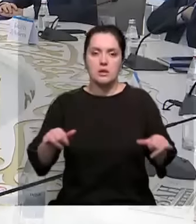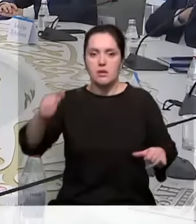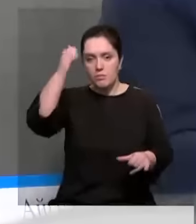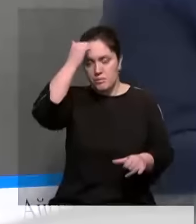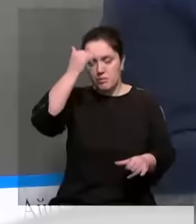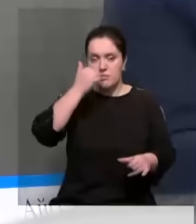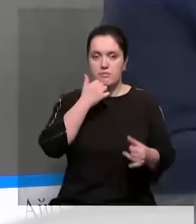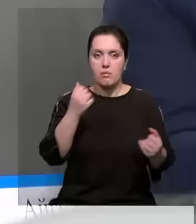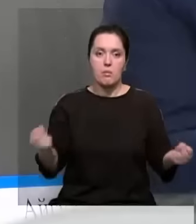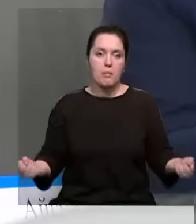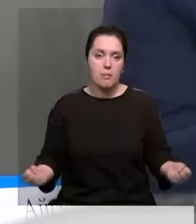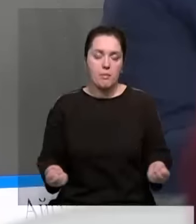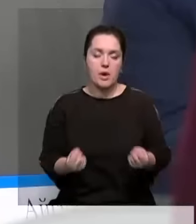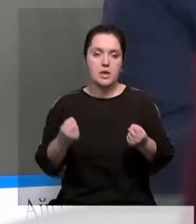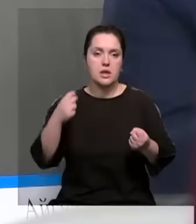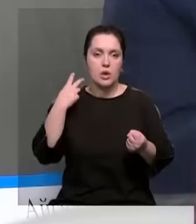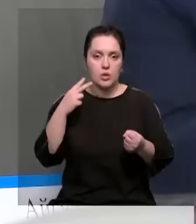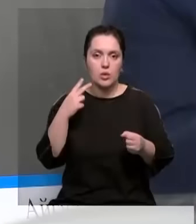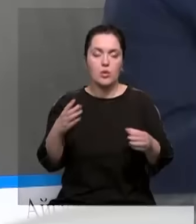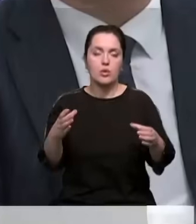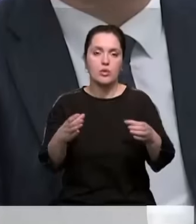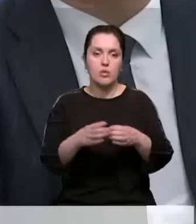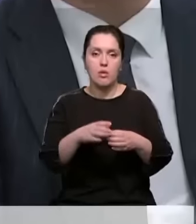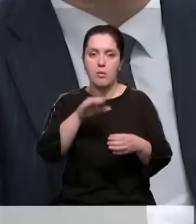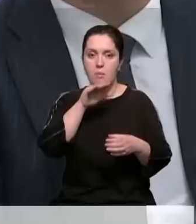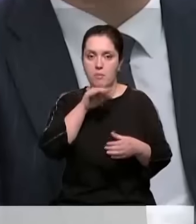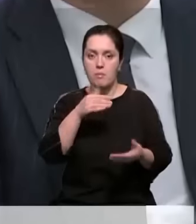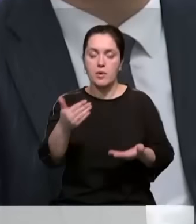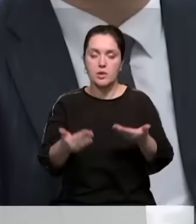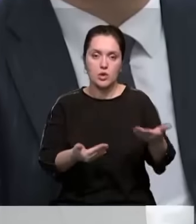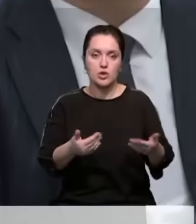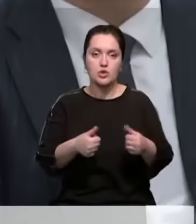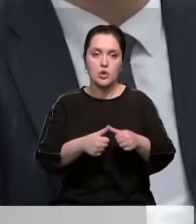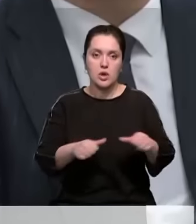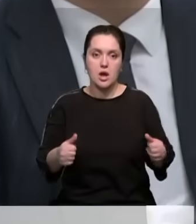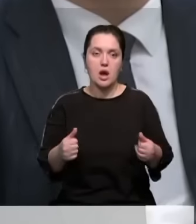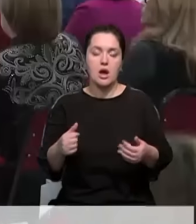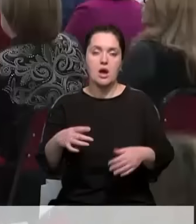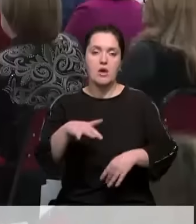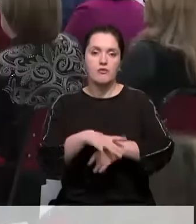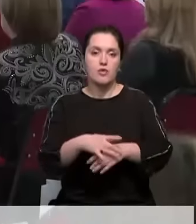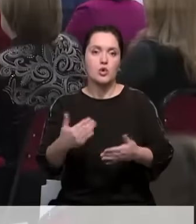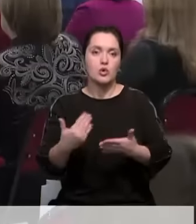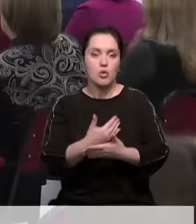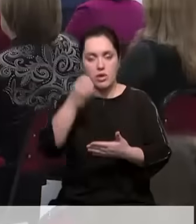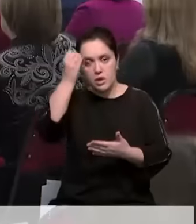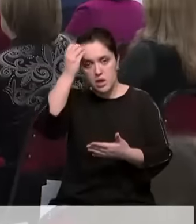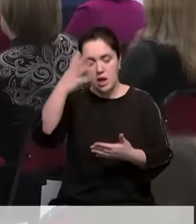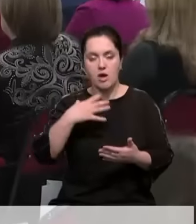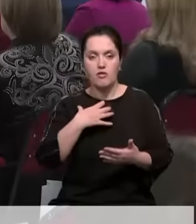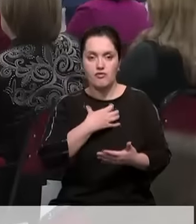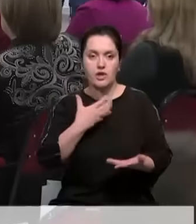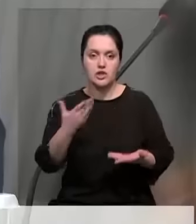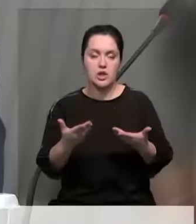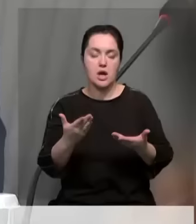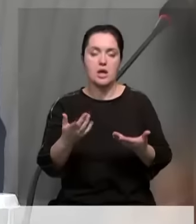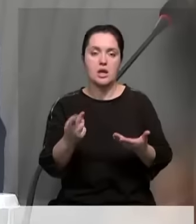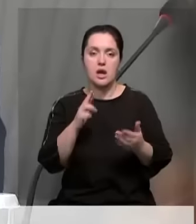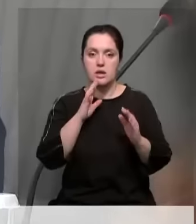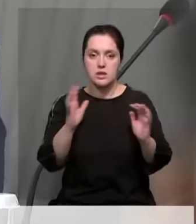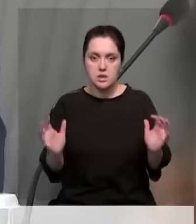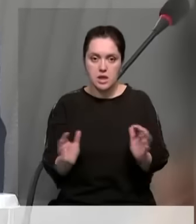поддержке литературного сообщества и профессиональному подходу жюри. Он помогает выявить новые таланты. Важным шагом для сохранения и